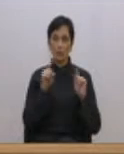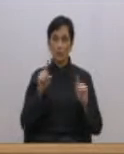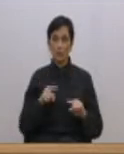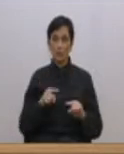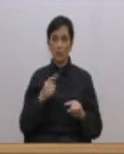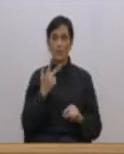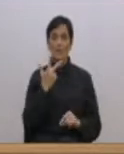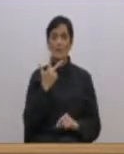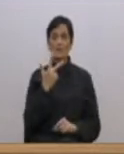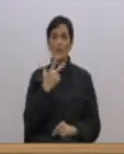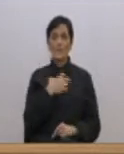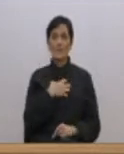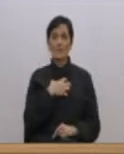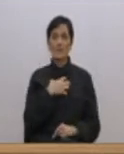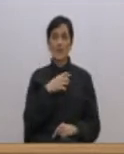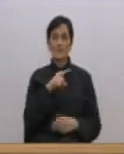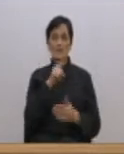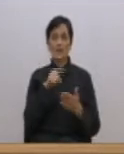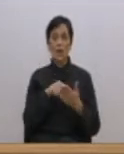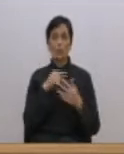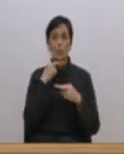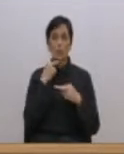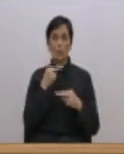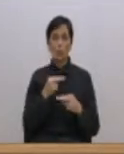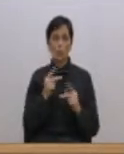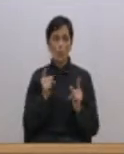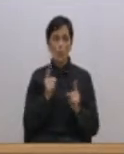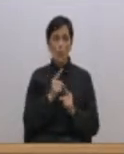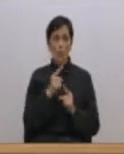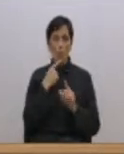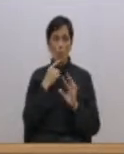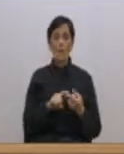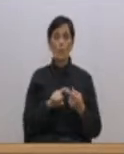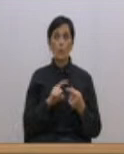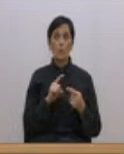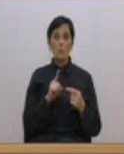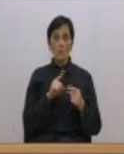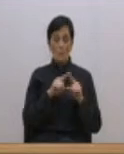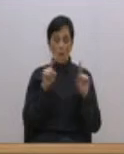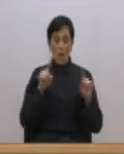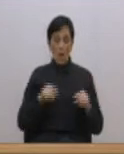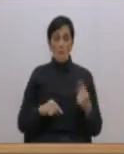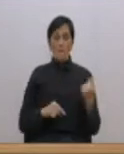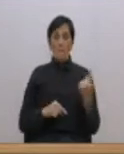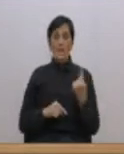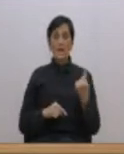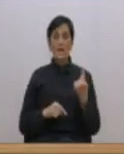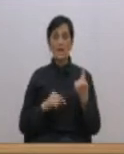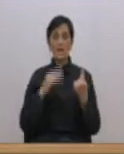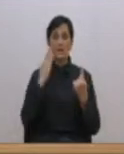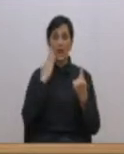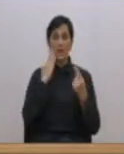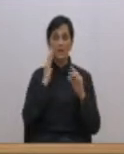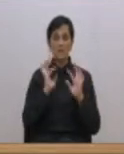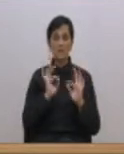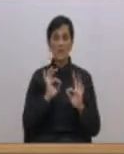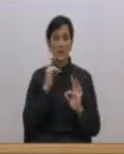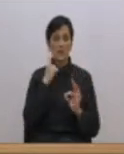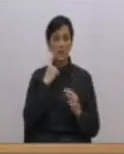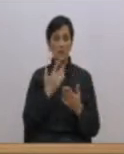სამ ძირითად საკითხზე. მოკლედ, რაზეც არის სამართლებრივი